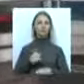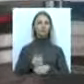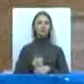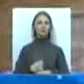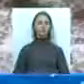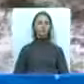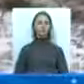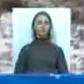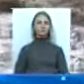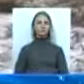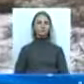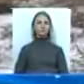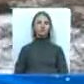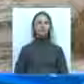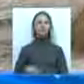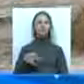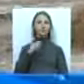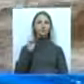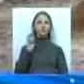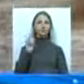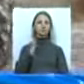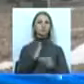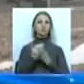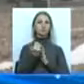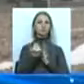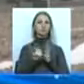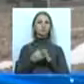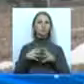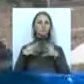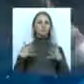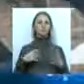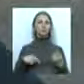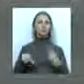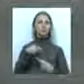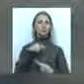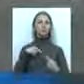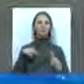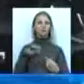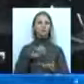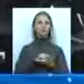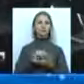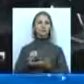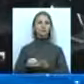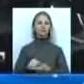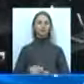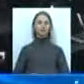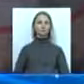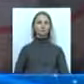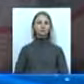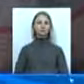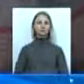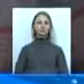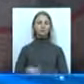Жақсы ауданда нәтижелі жұмыспен қамту және жаппай кәсіпкерлікті дамыту мемлекеттік бағдарламасы жүйелі жүзеге асып келеді. Қазақстан Республикасы ұлттық банкінің